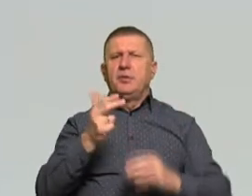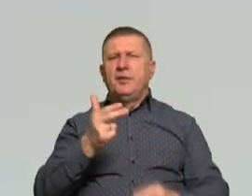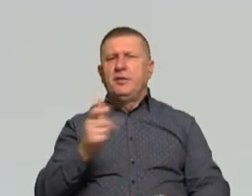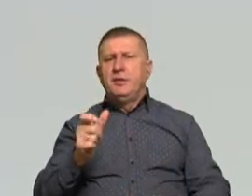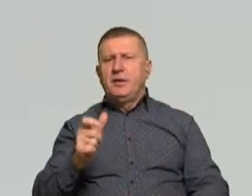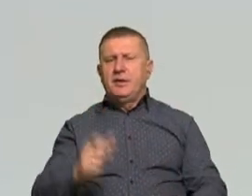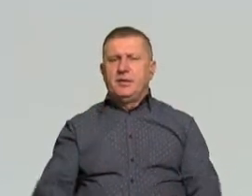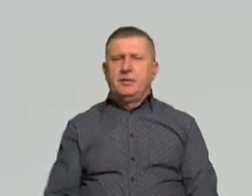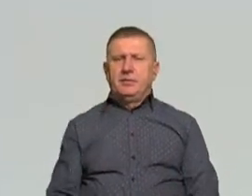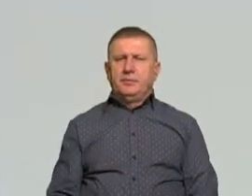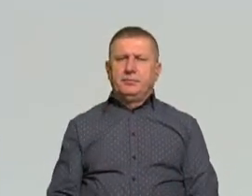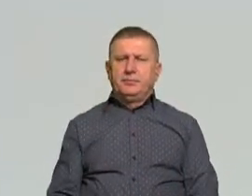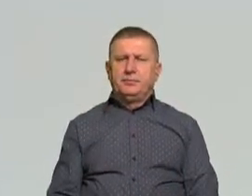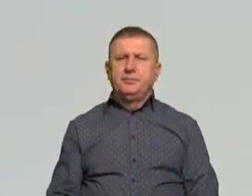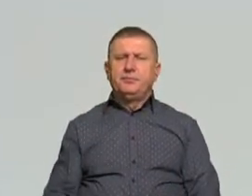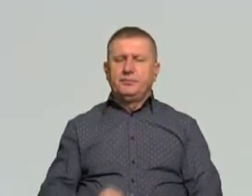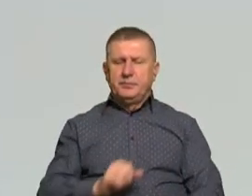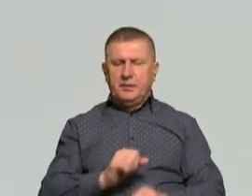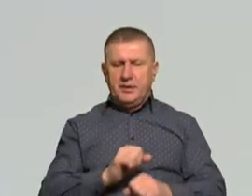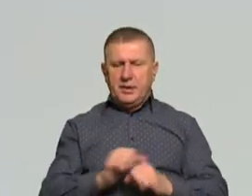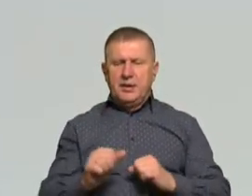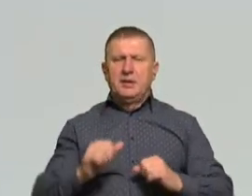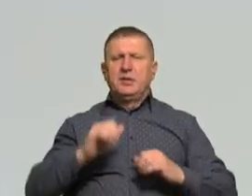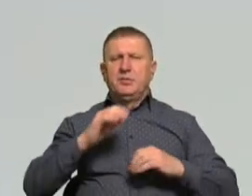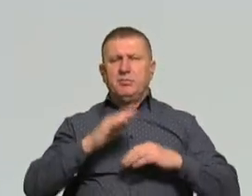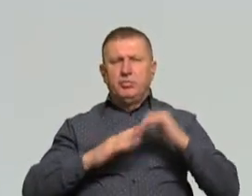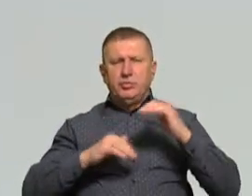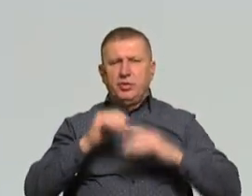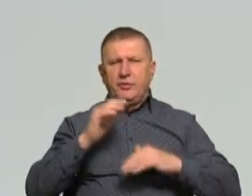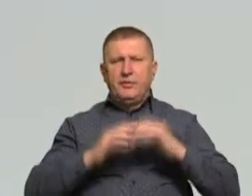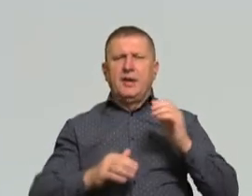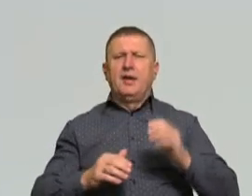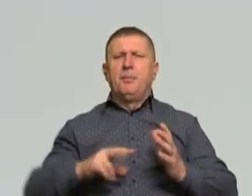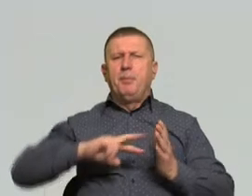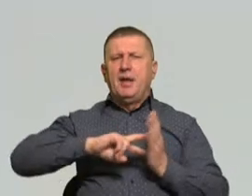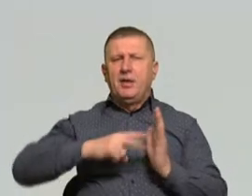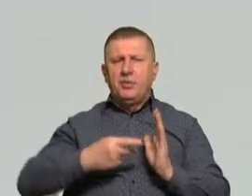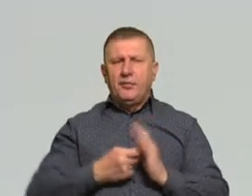Oczywiście trwa procedura budowy, ona już była